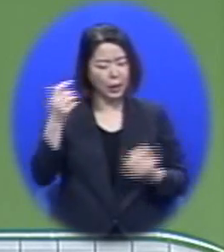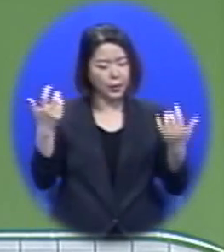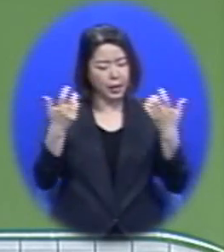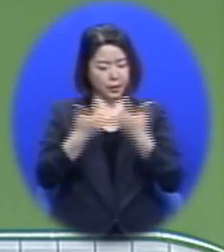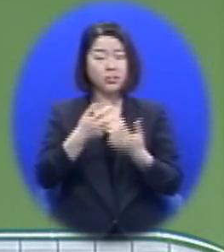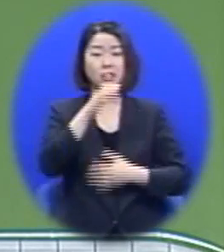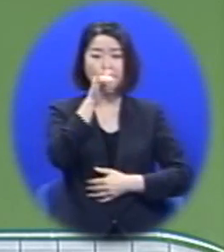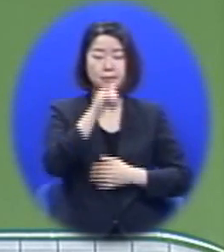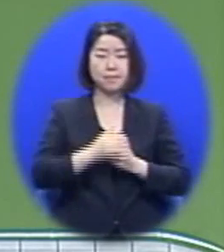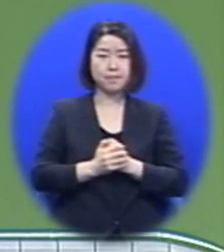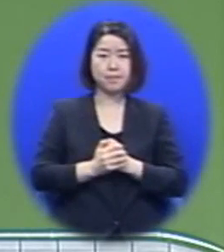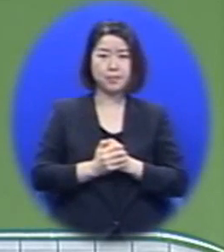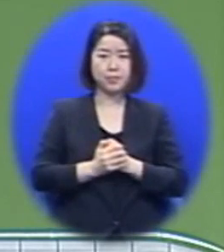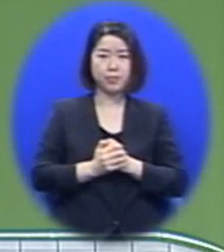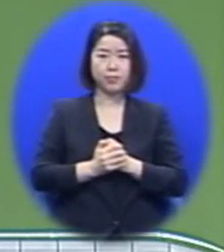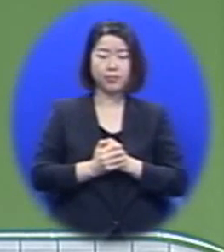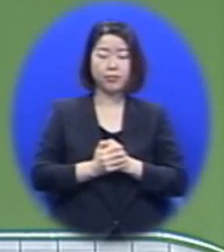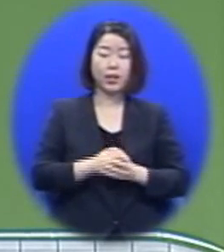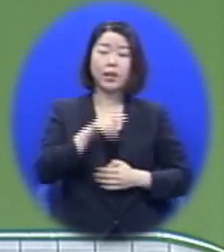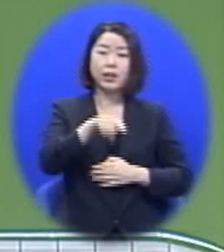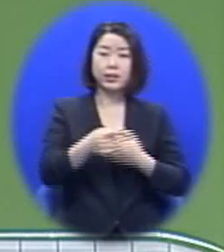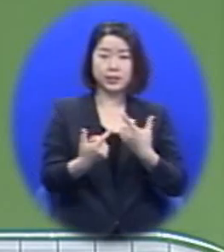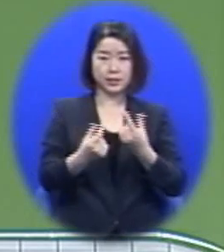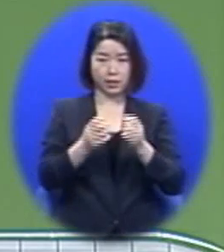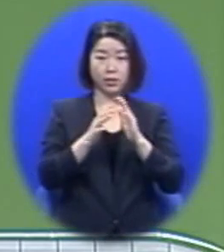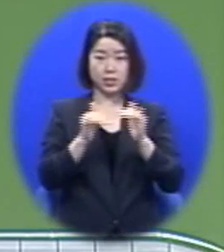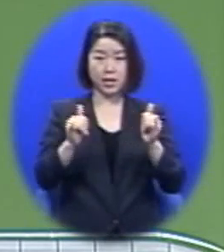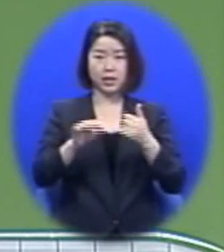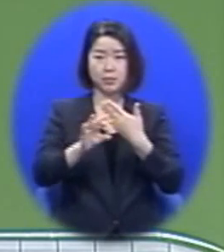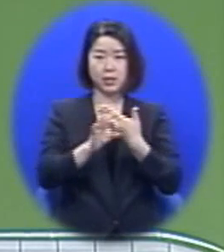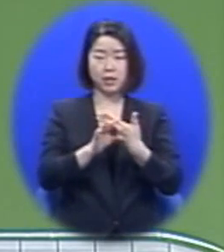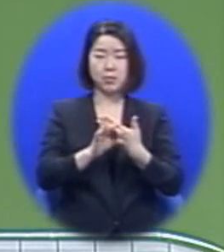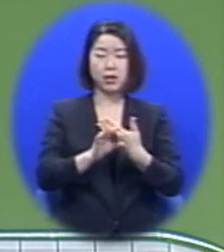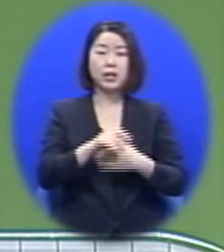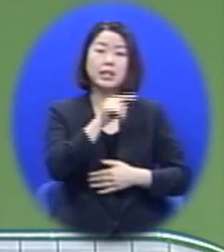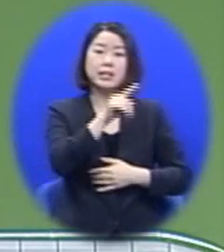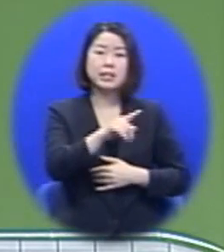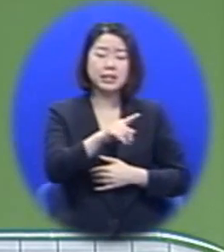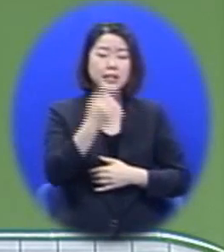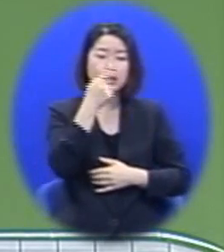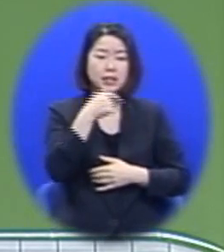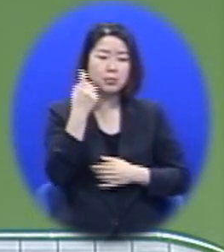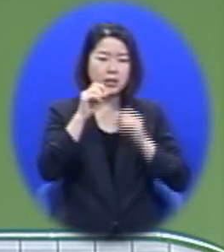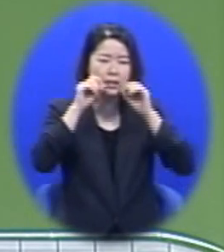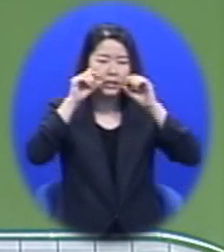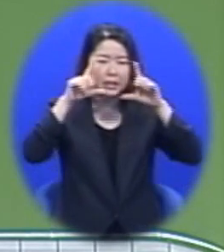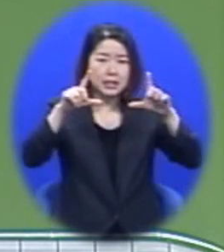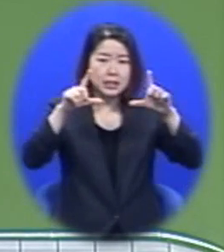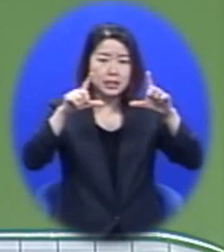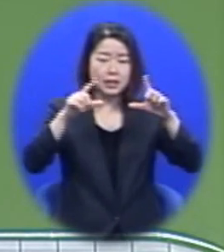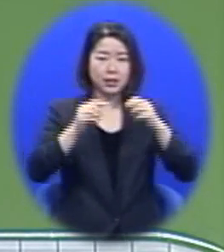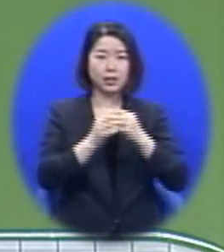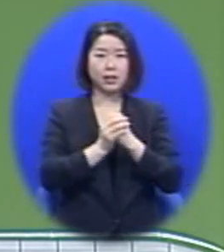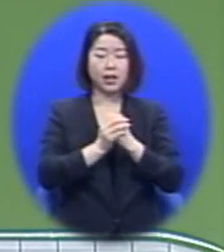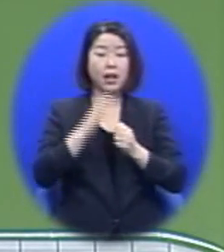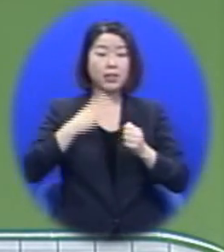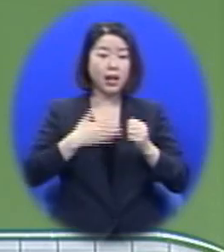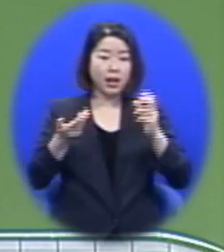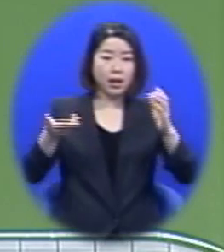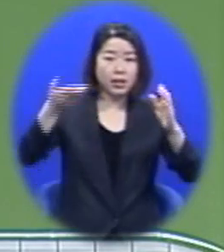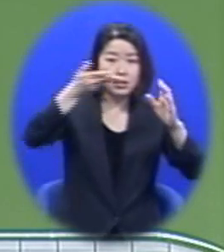없습니다. 그런 사람이라면 내 입을 크게 열라, 내가